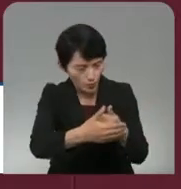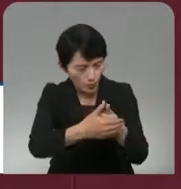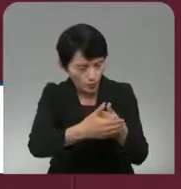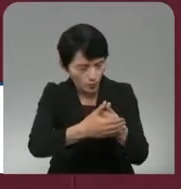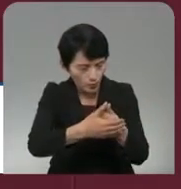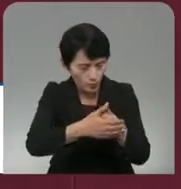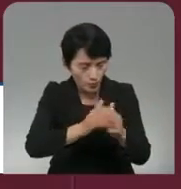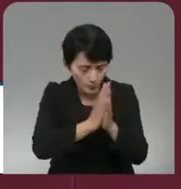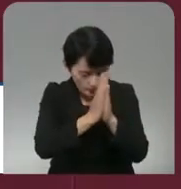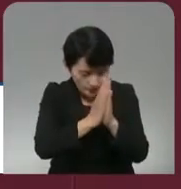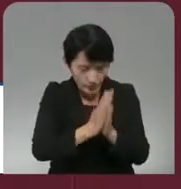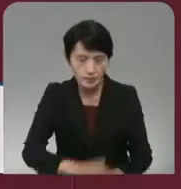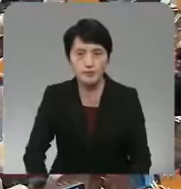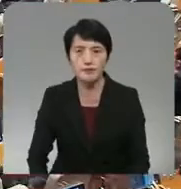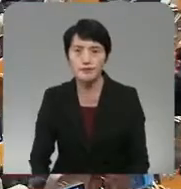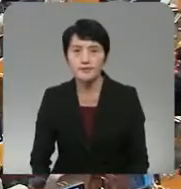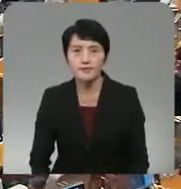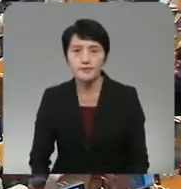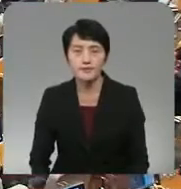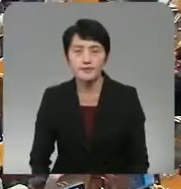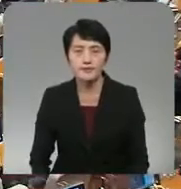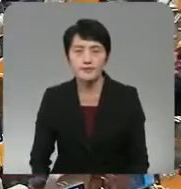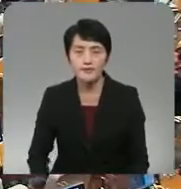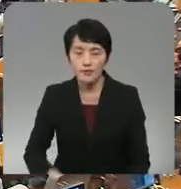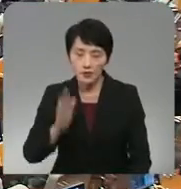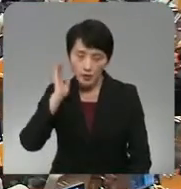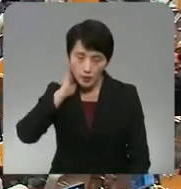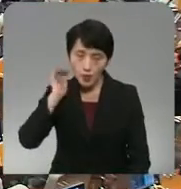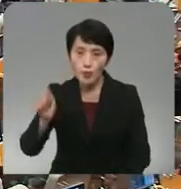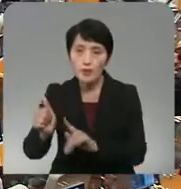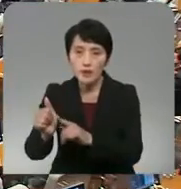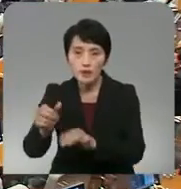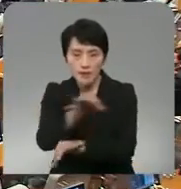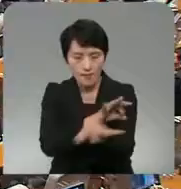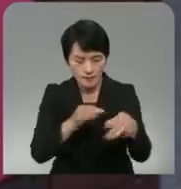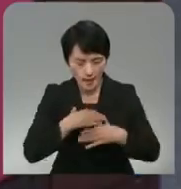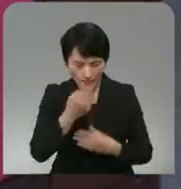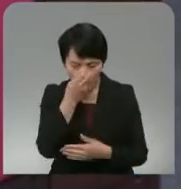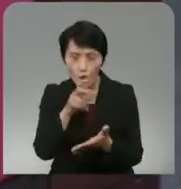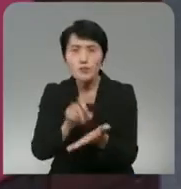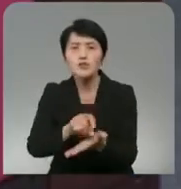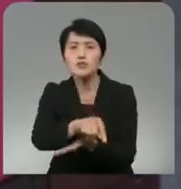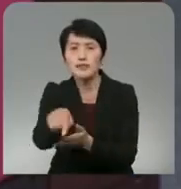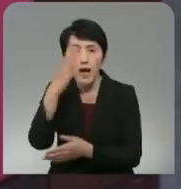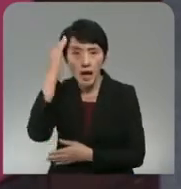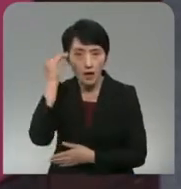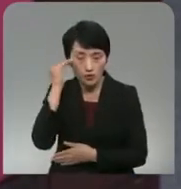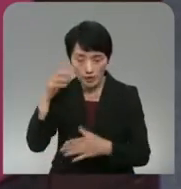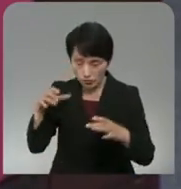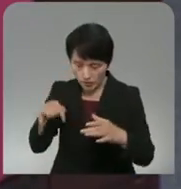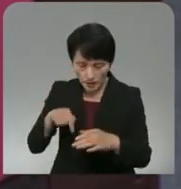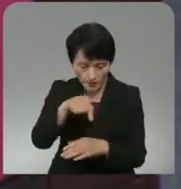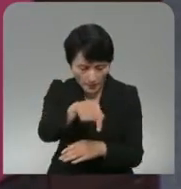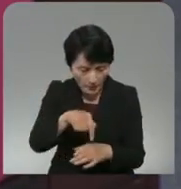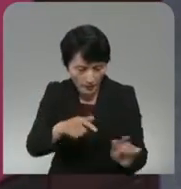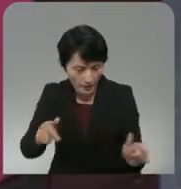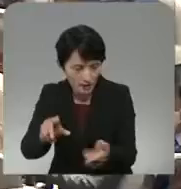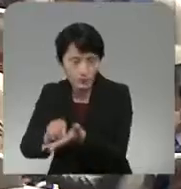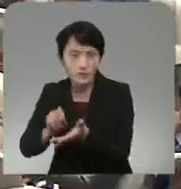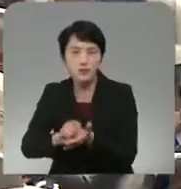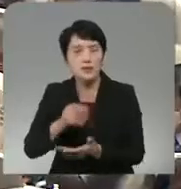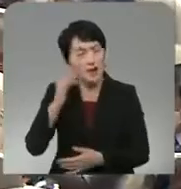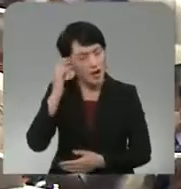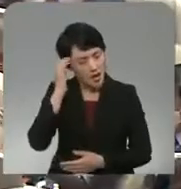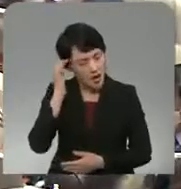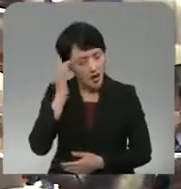устранения серьезных угроз и вызовов с которыми сталкивается нации юнца гель напомнил что изменение